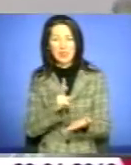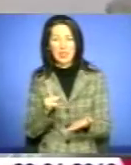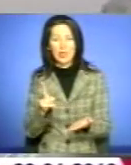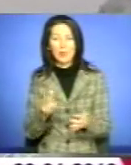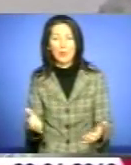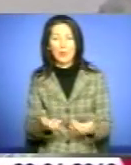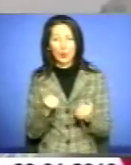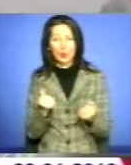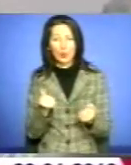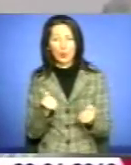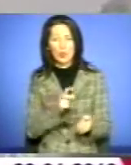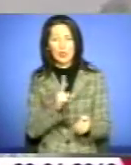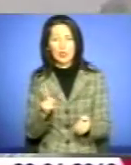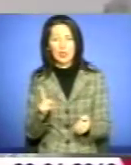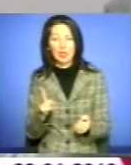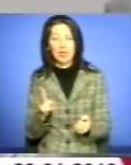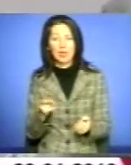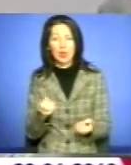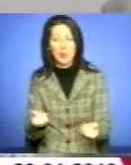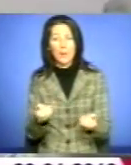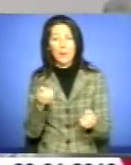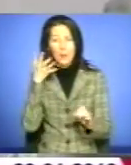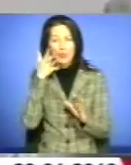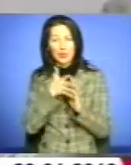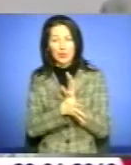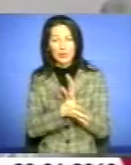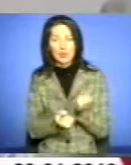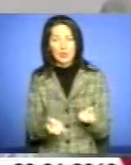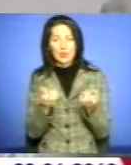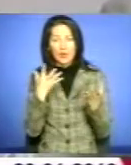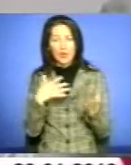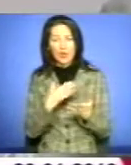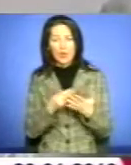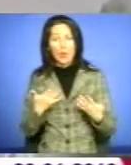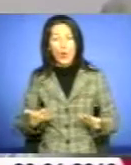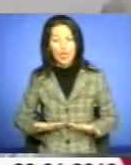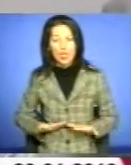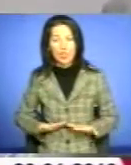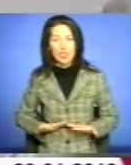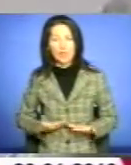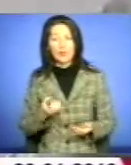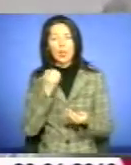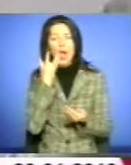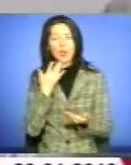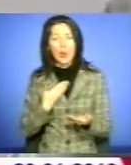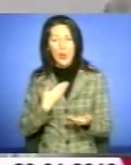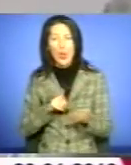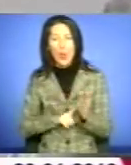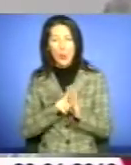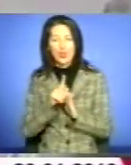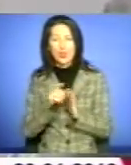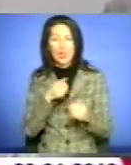за якимось порятунком, за якимось просвітленням в своєму житті. А коли ми почали знімати,